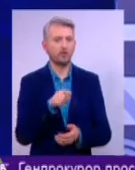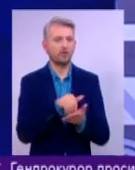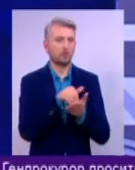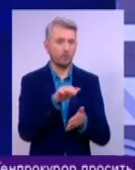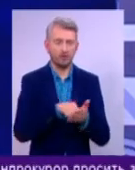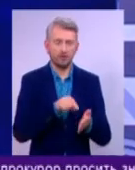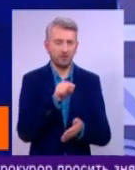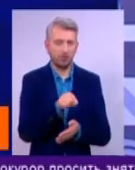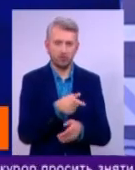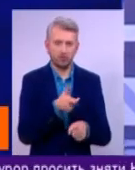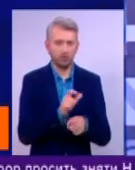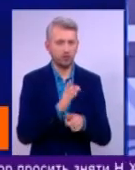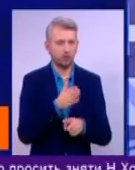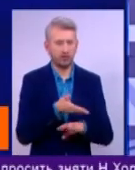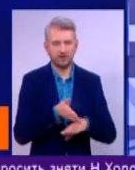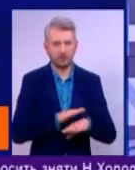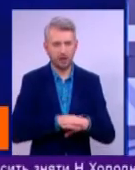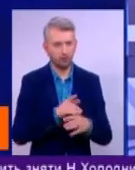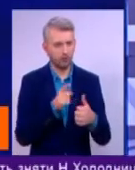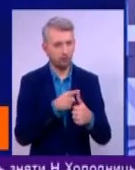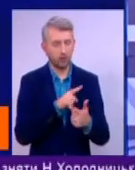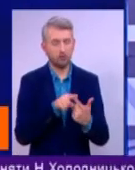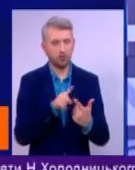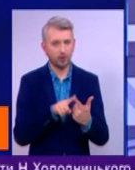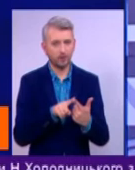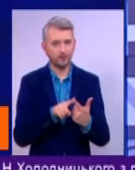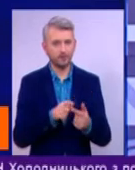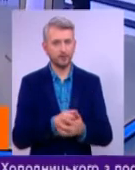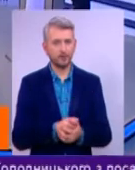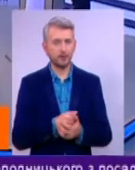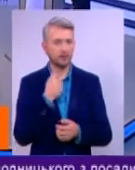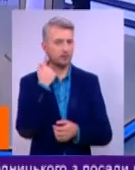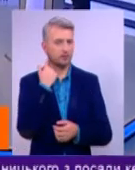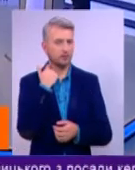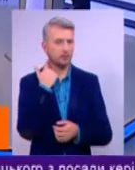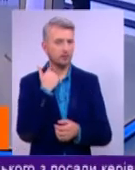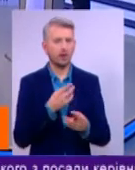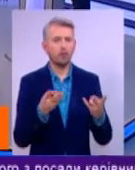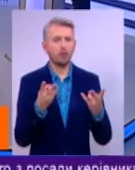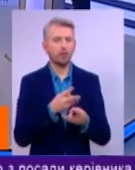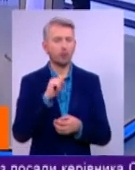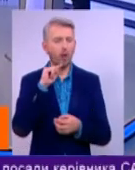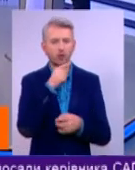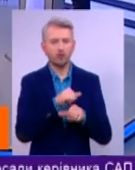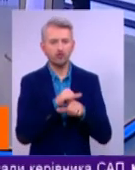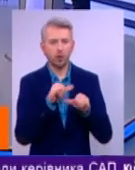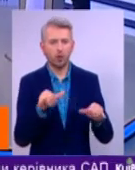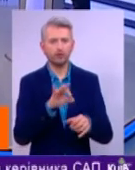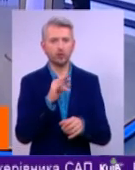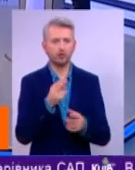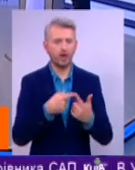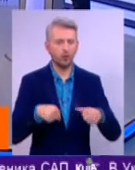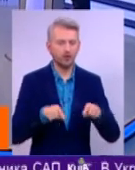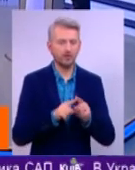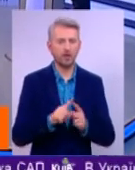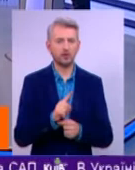від цього, дуже буде складно. Це по-перше. По-друге, потрібен економічний розвиток соціальної сфери для